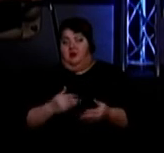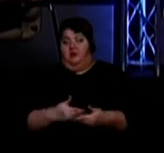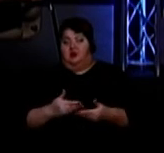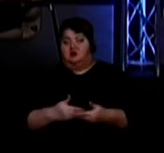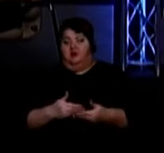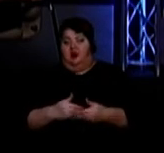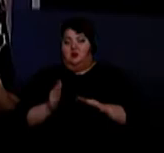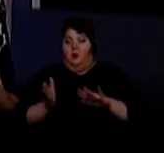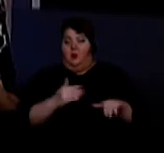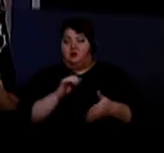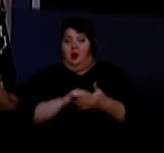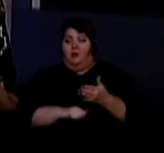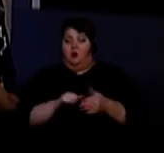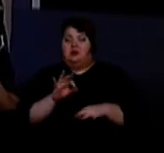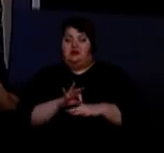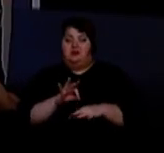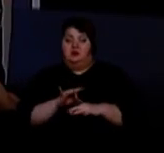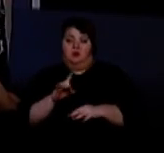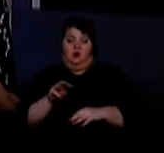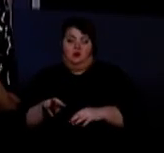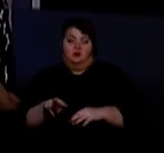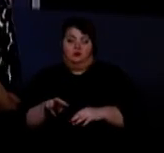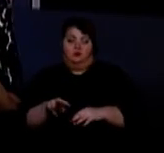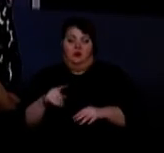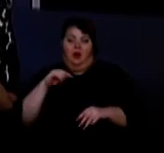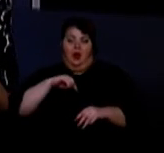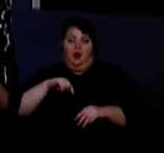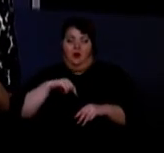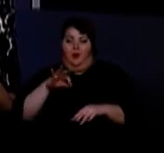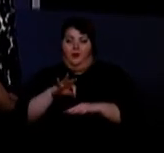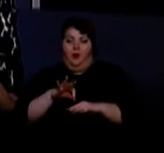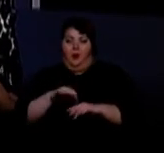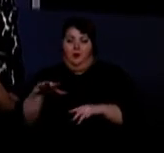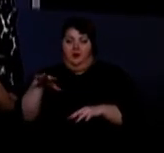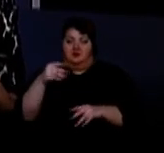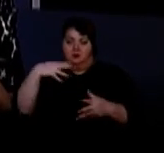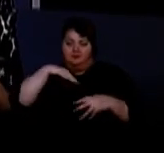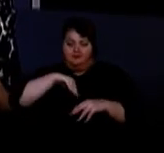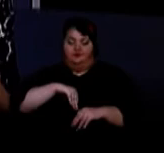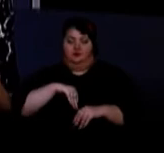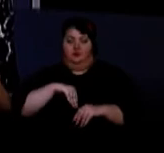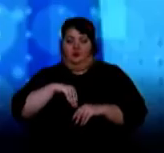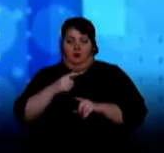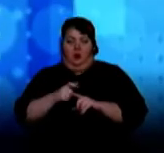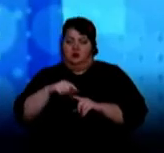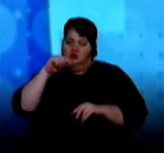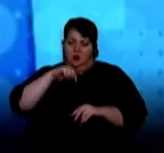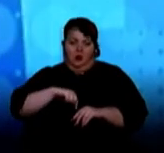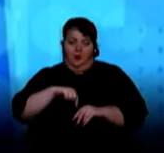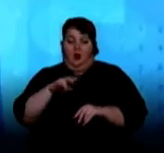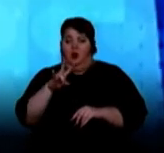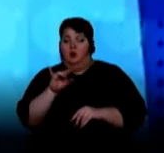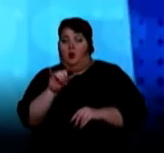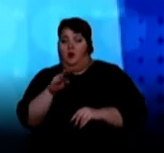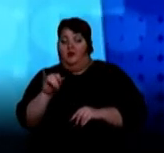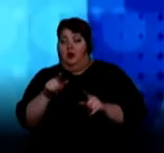женщин, мы эмоциональные, есть такая, знаете, мы всю боль, мы где-то закапываем очень-очень глубоко. Но, увы,